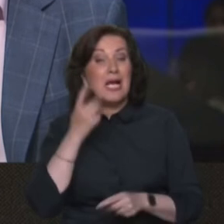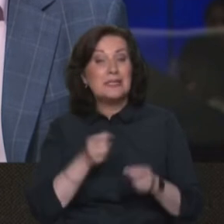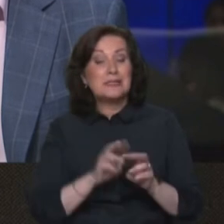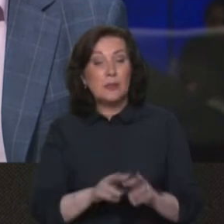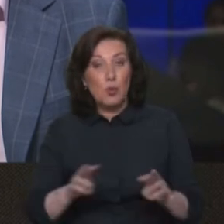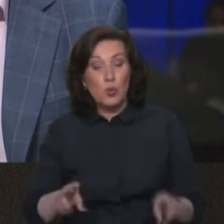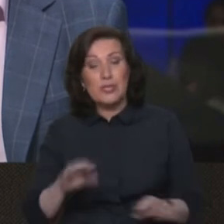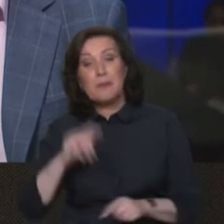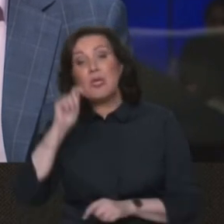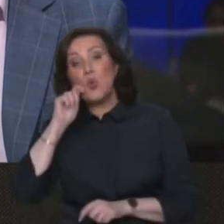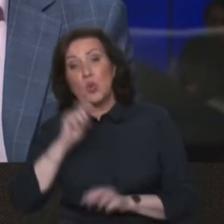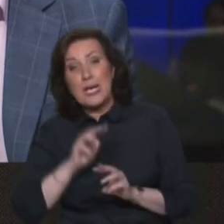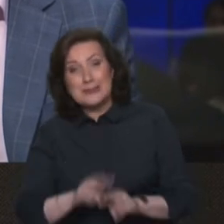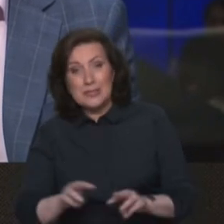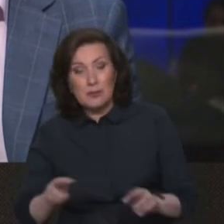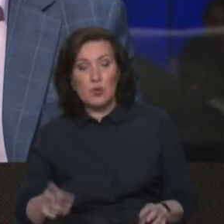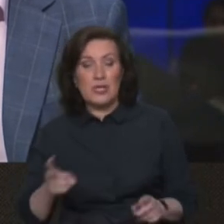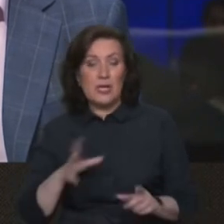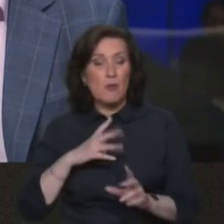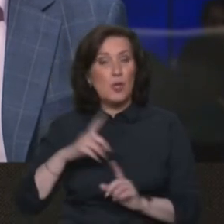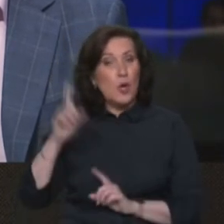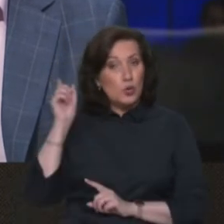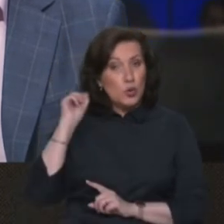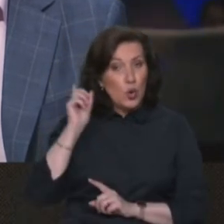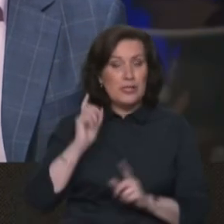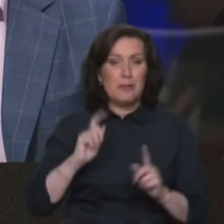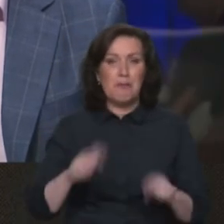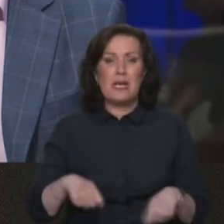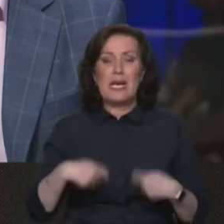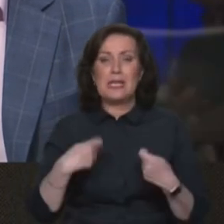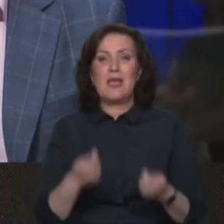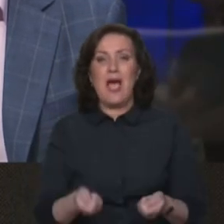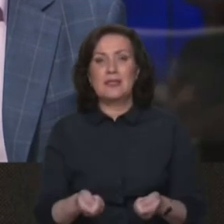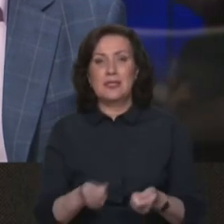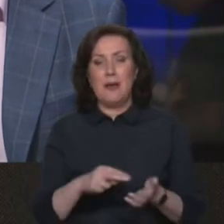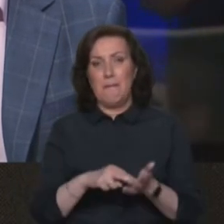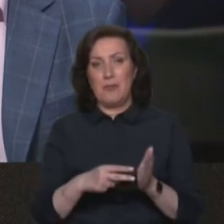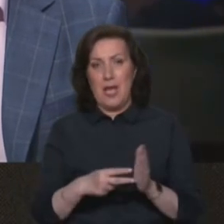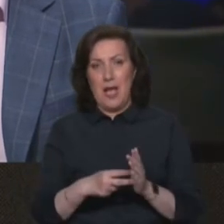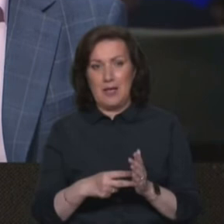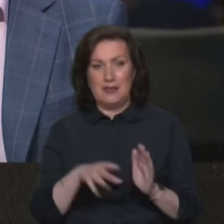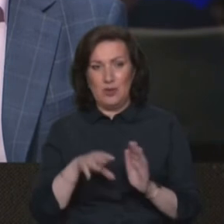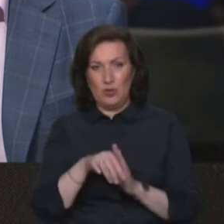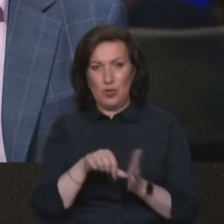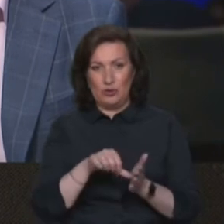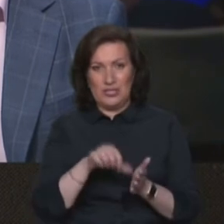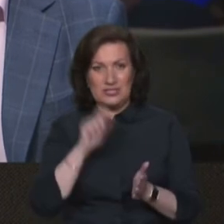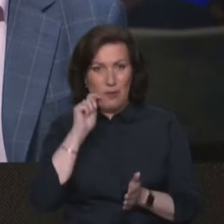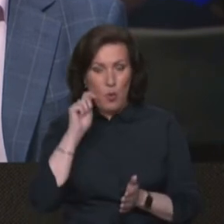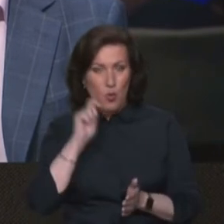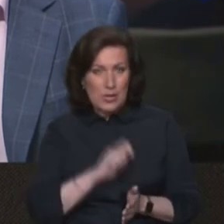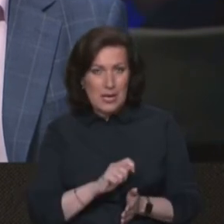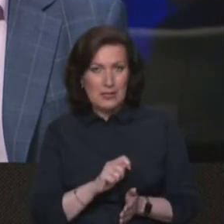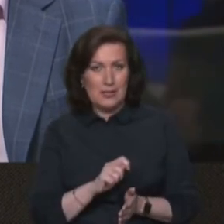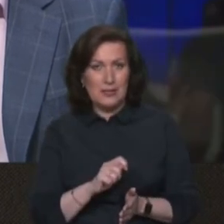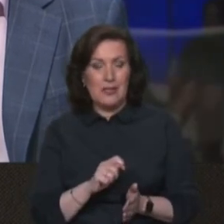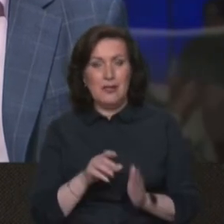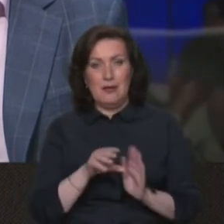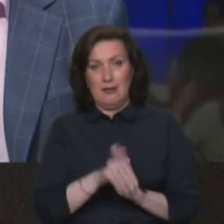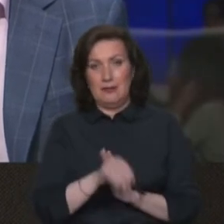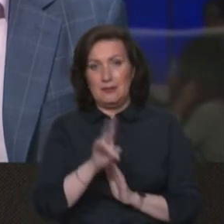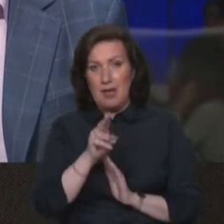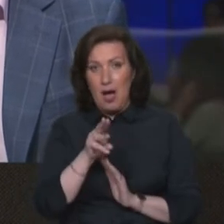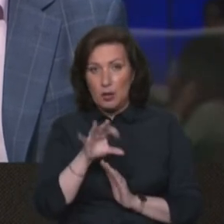українським урядом, що треба було і тоді передати план до членства України до